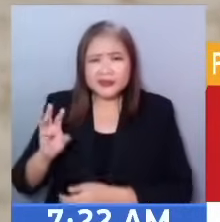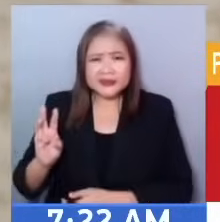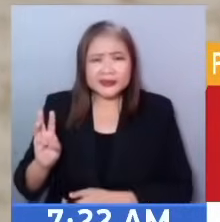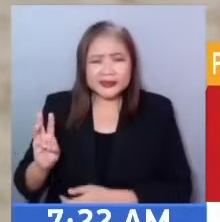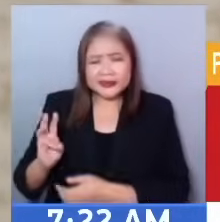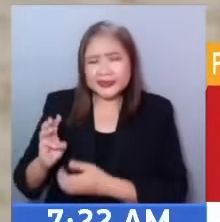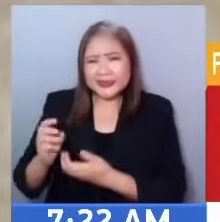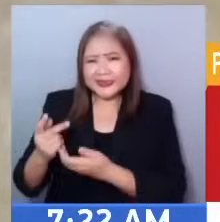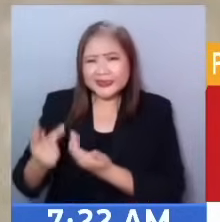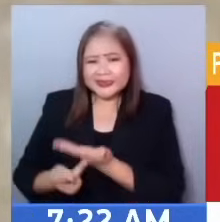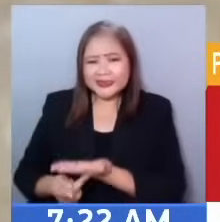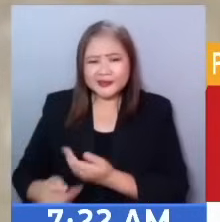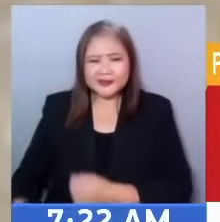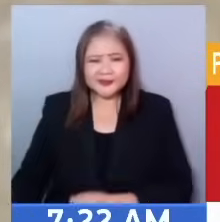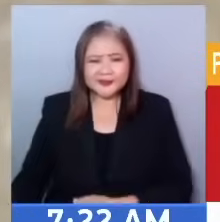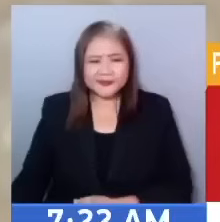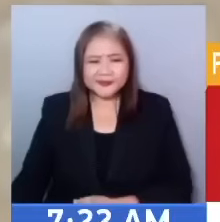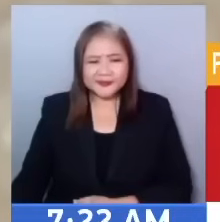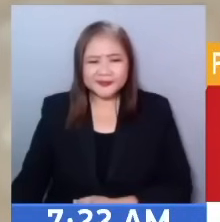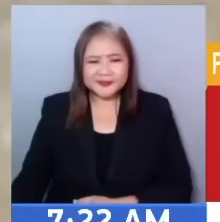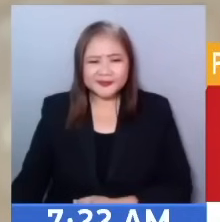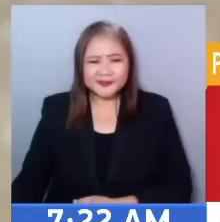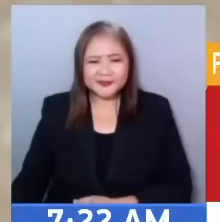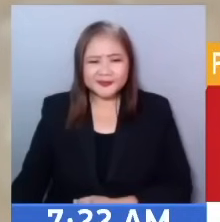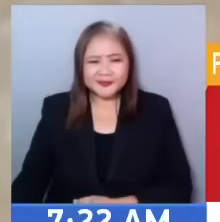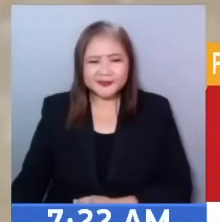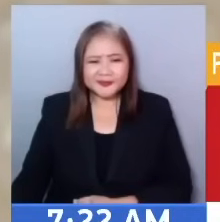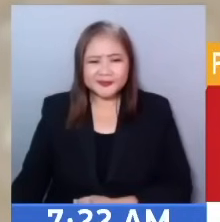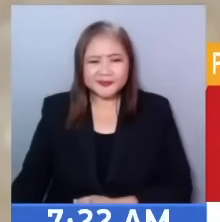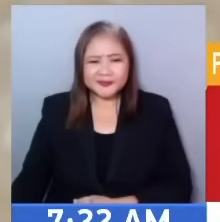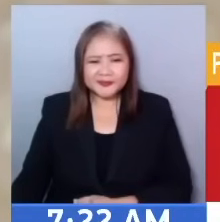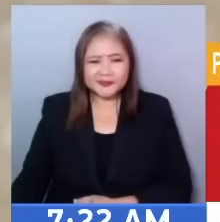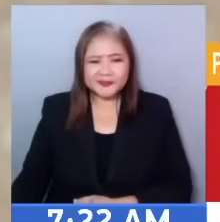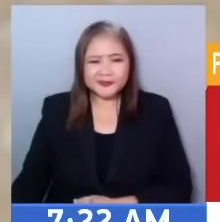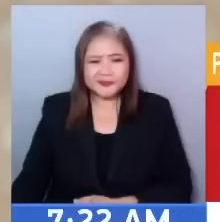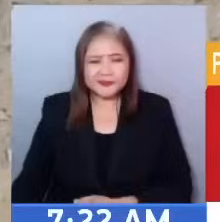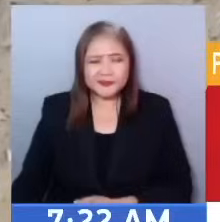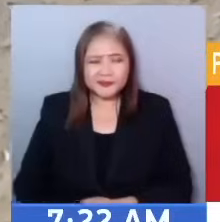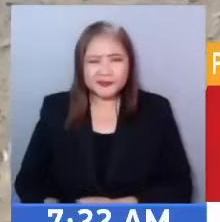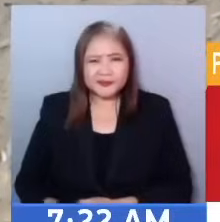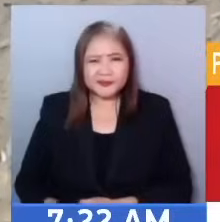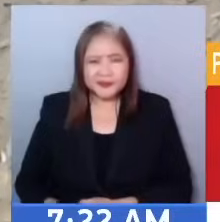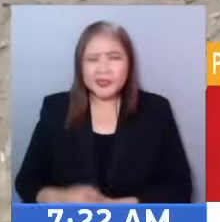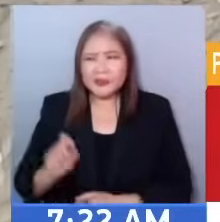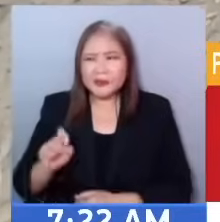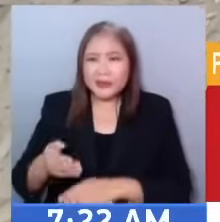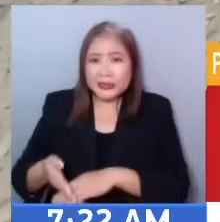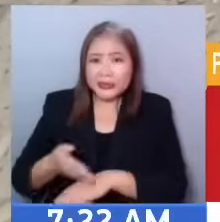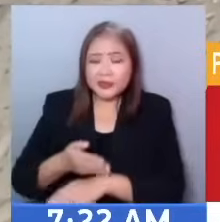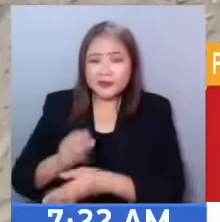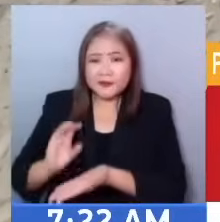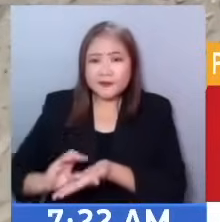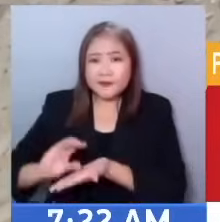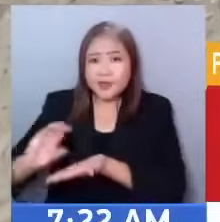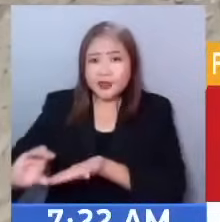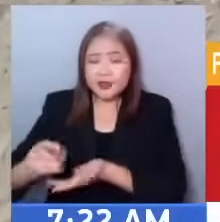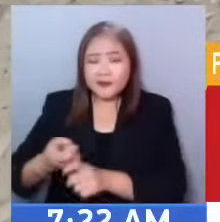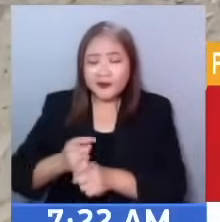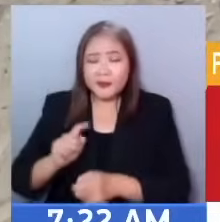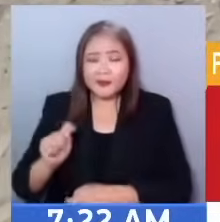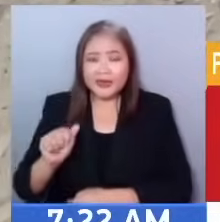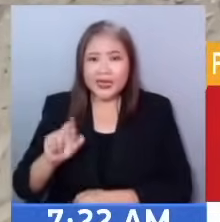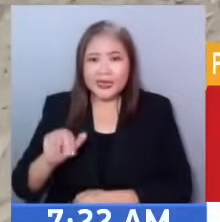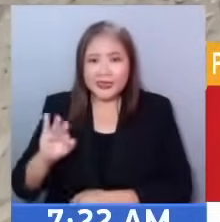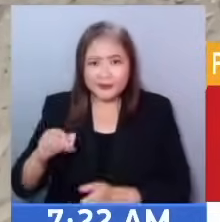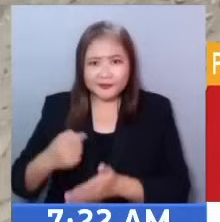Kaya kinrate namin yung Rice Competitiveness Enhancement Fund from the tariff on rice. Kasi pag